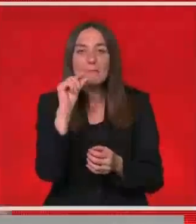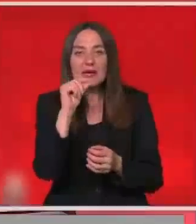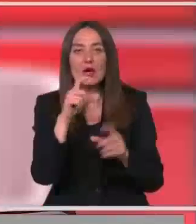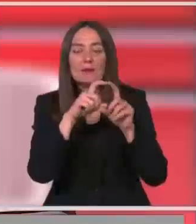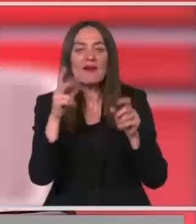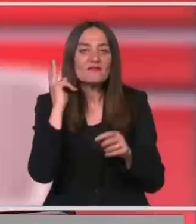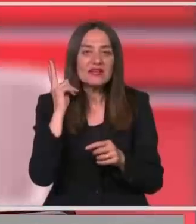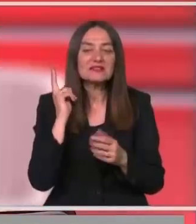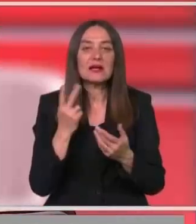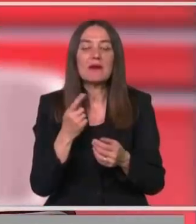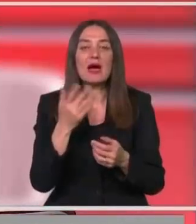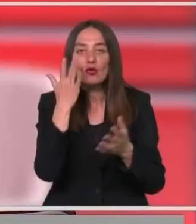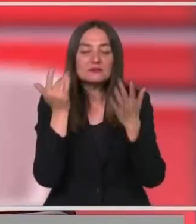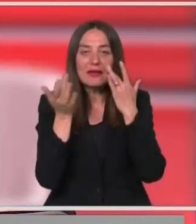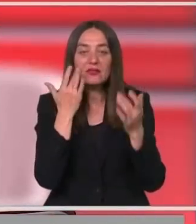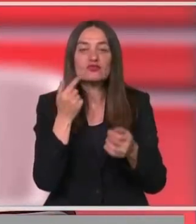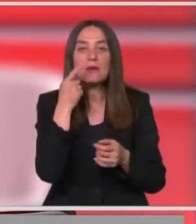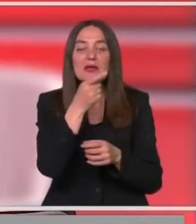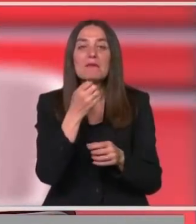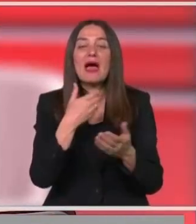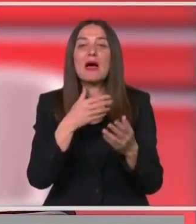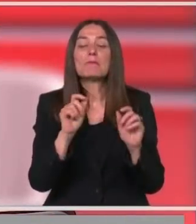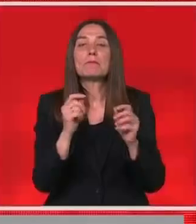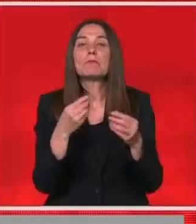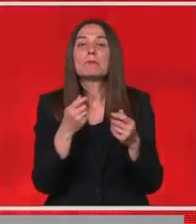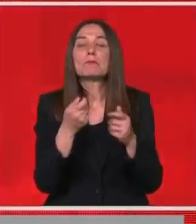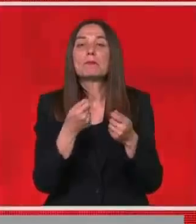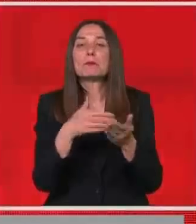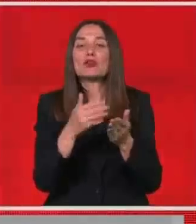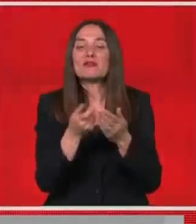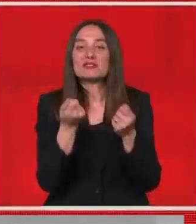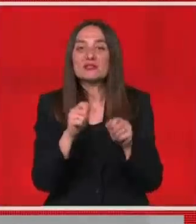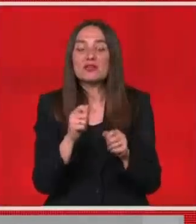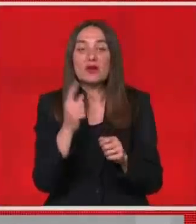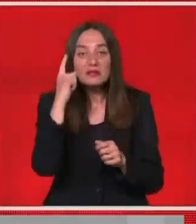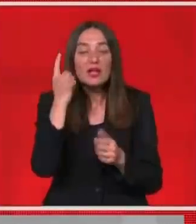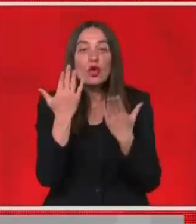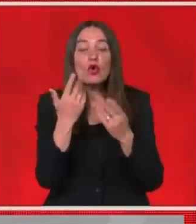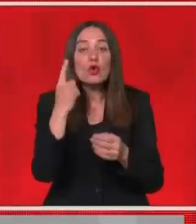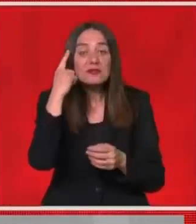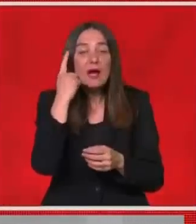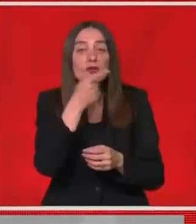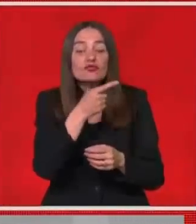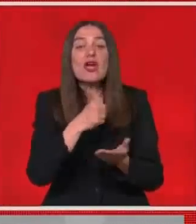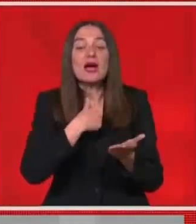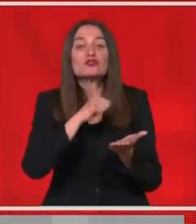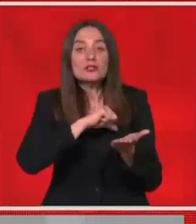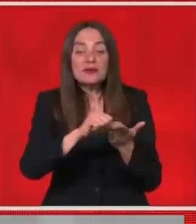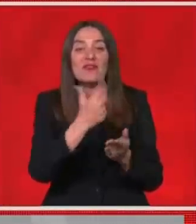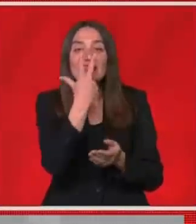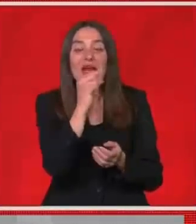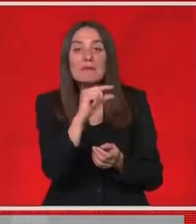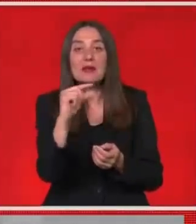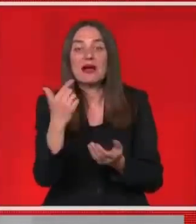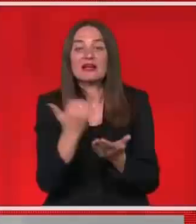mikropreduzećima, frizerima, kozmetičarima, njima je radnja zatvorena. Pa znate koliko njima znači to da država kaže isplatit ćemo 3